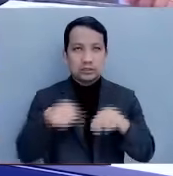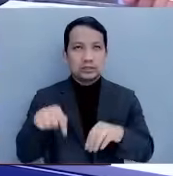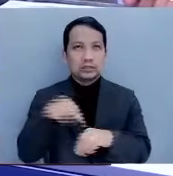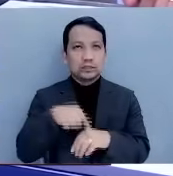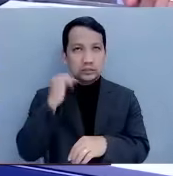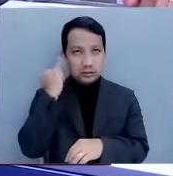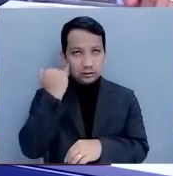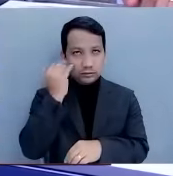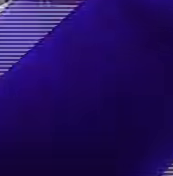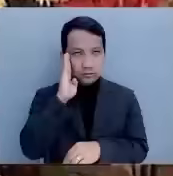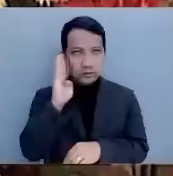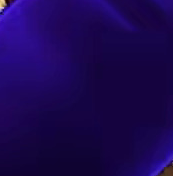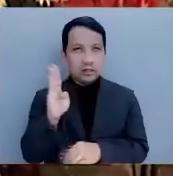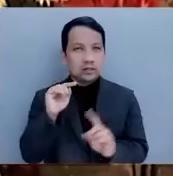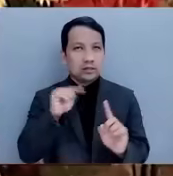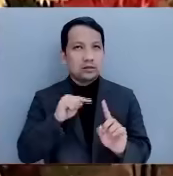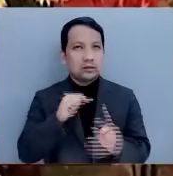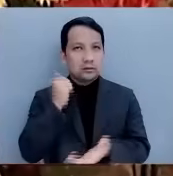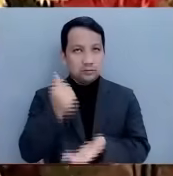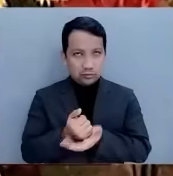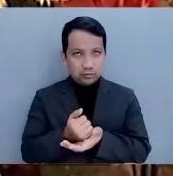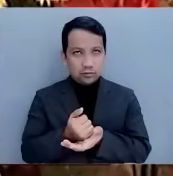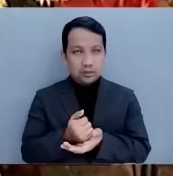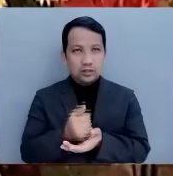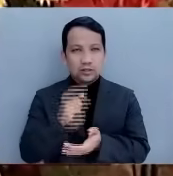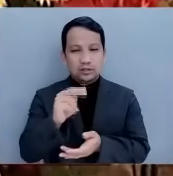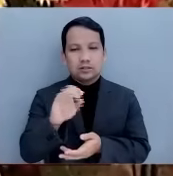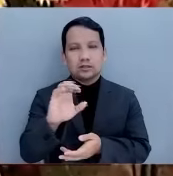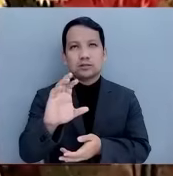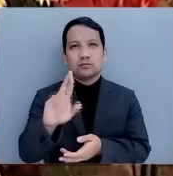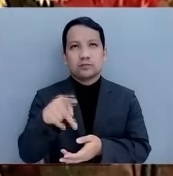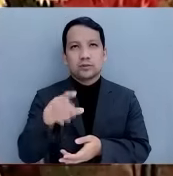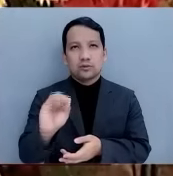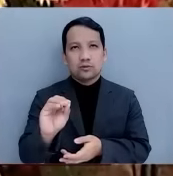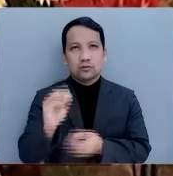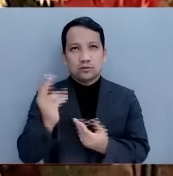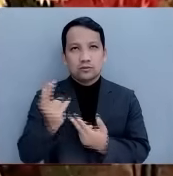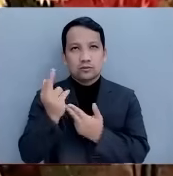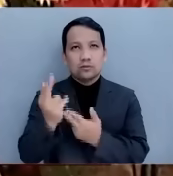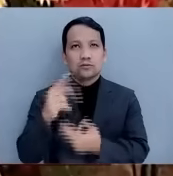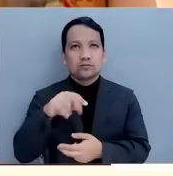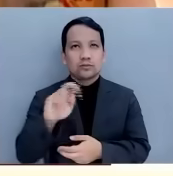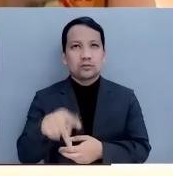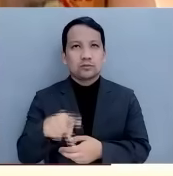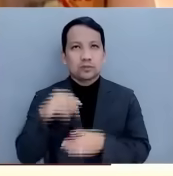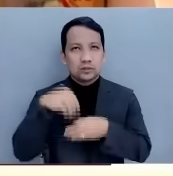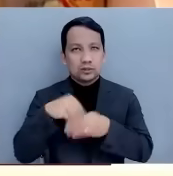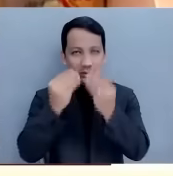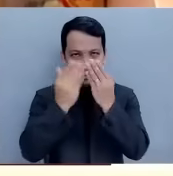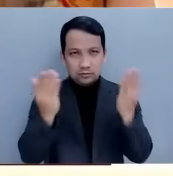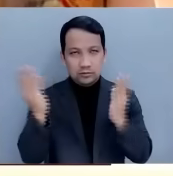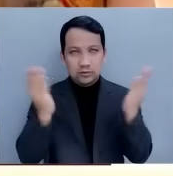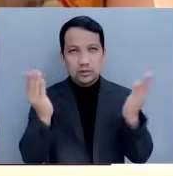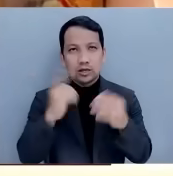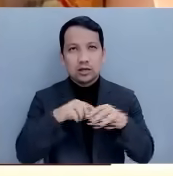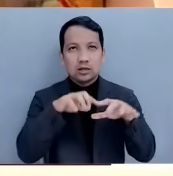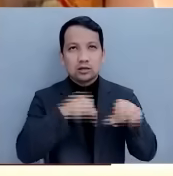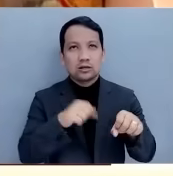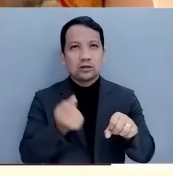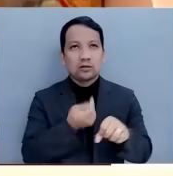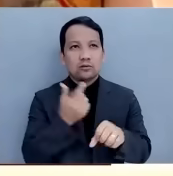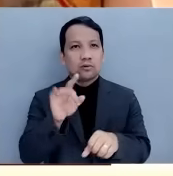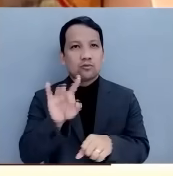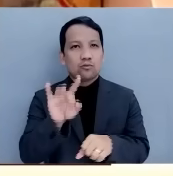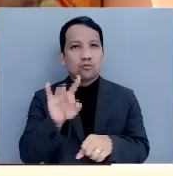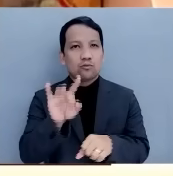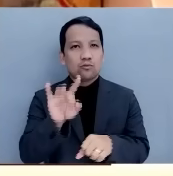Jemboy Baltasar. Inaprubahan na kasi ng NCRPO ang naunang rekomendasyon ng PNP Internal Affairs Service para alisin ang 8